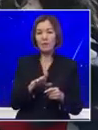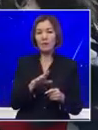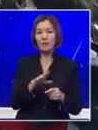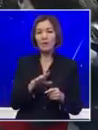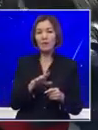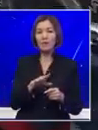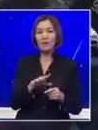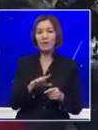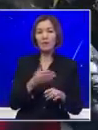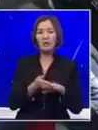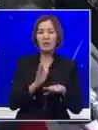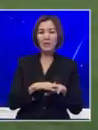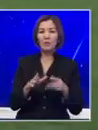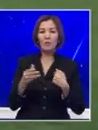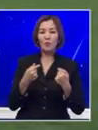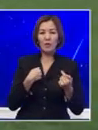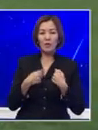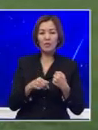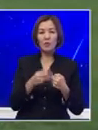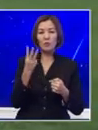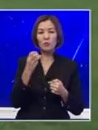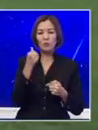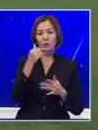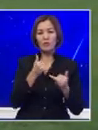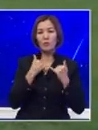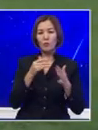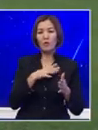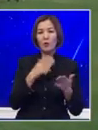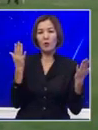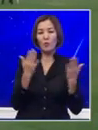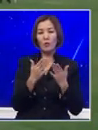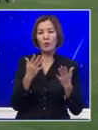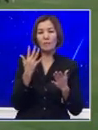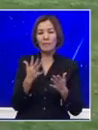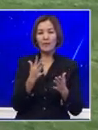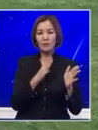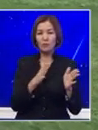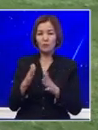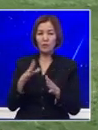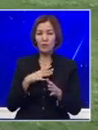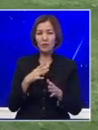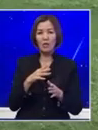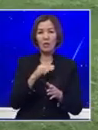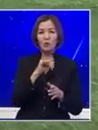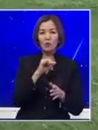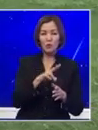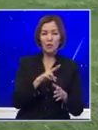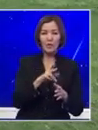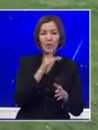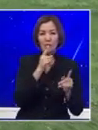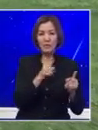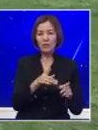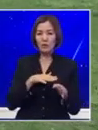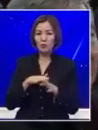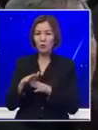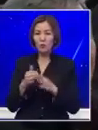сулама қасіретті кезеңінің 300 жылдығына орай ұйымдастырылған. Жалпы қойылым 5 түрлі көріністен тұрады, яғни жоңғар шапқыншылығының кезеңдерін